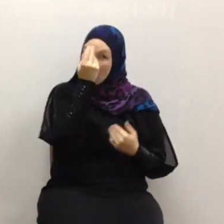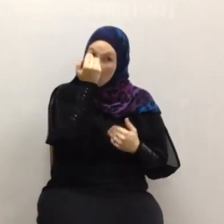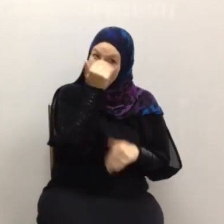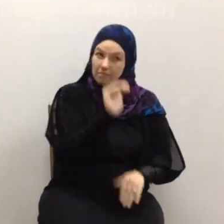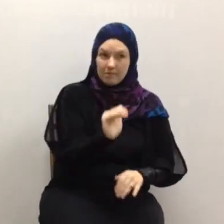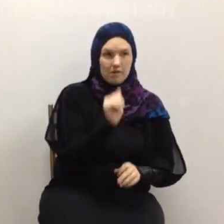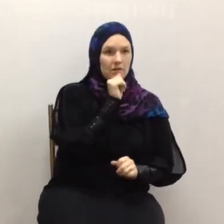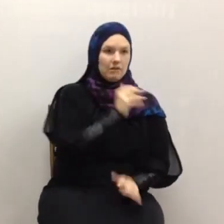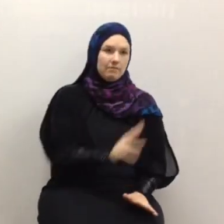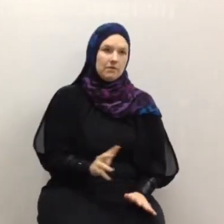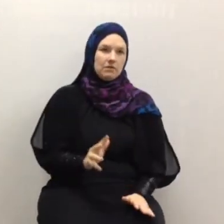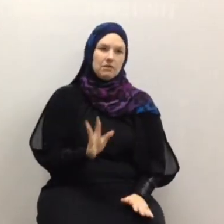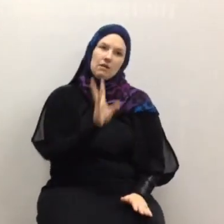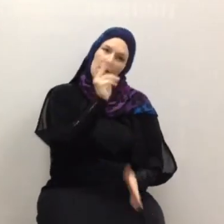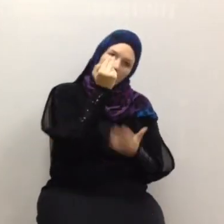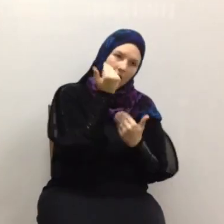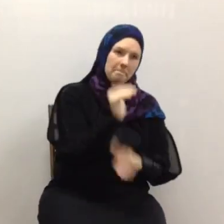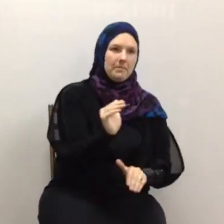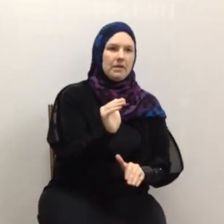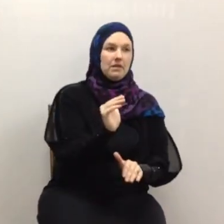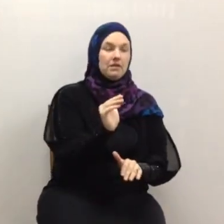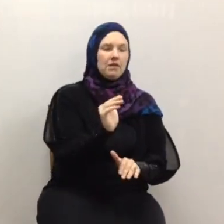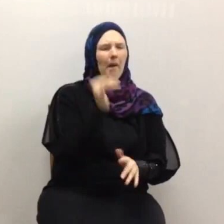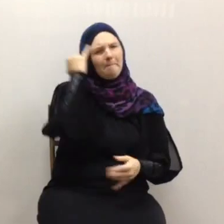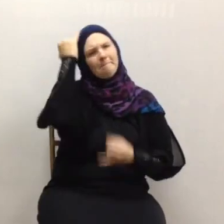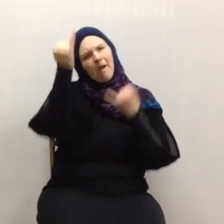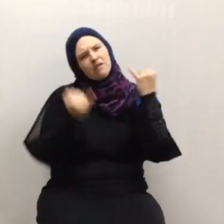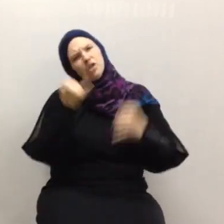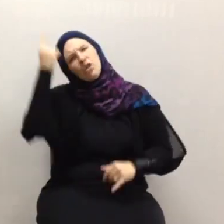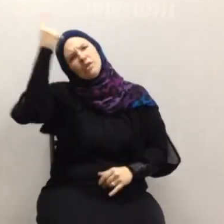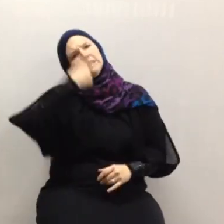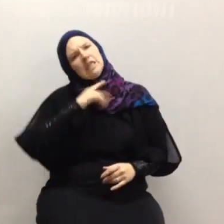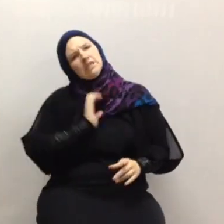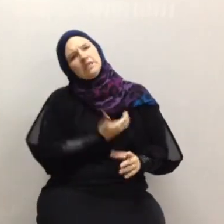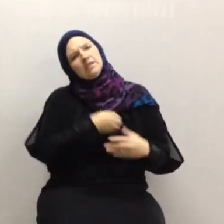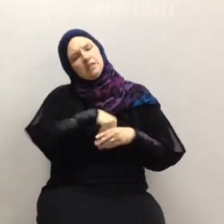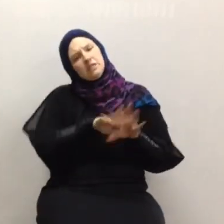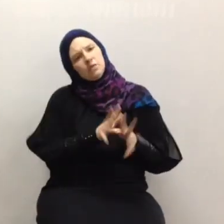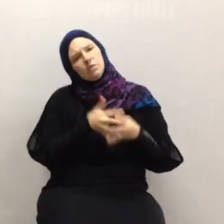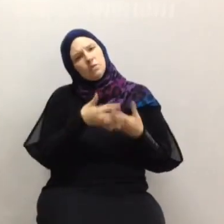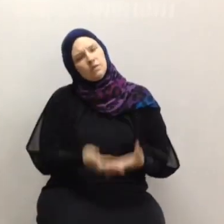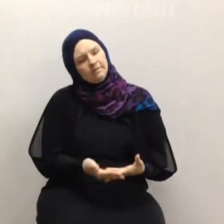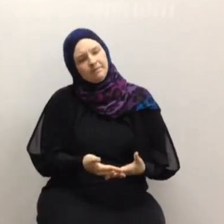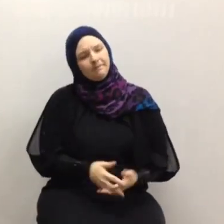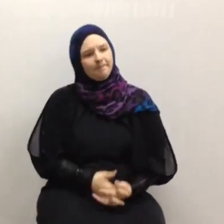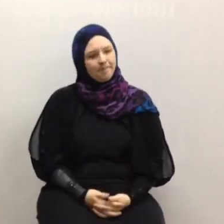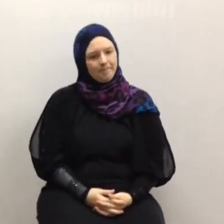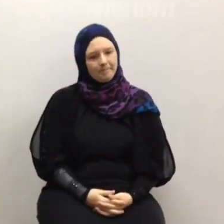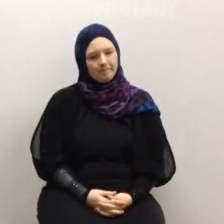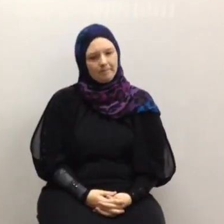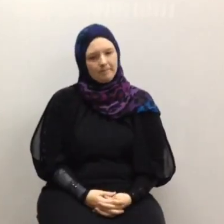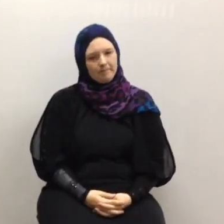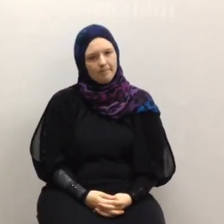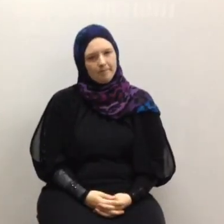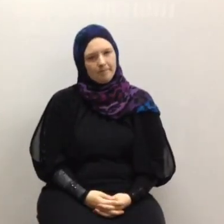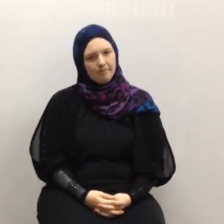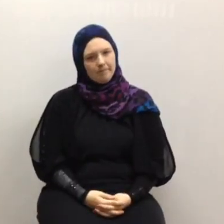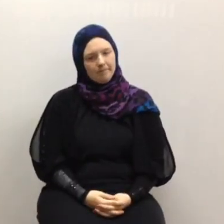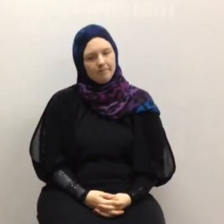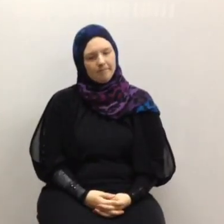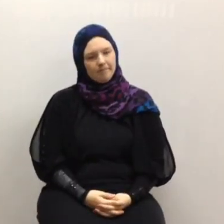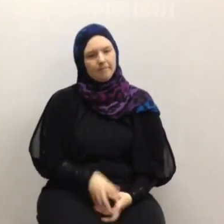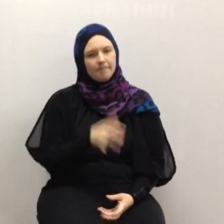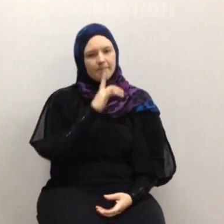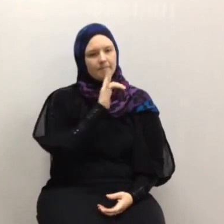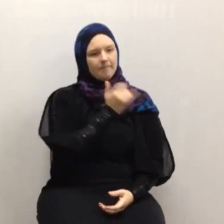Unlimited. Imagine Allah telling us in the Quran, وَسَخَّرَ لَكُمْ مَا فِي